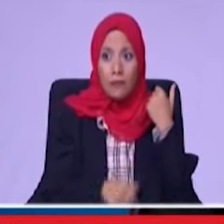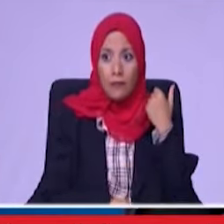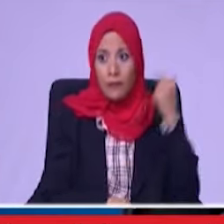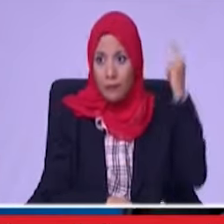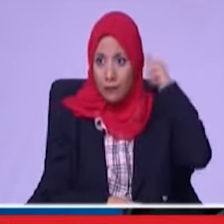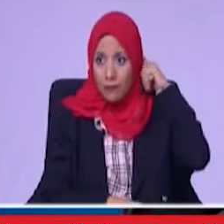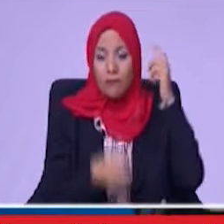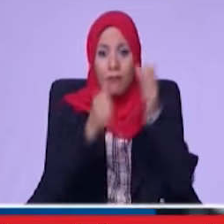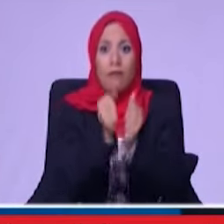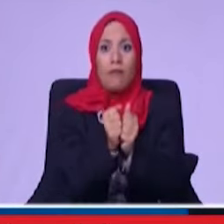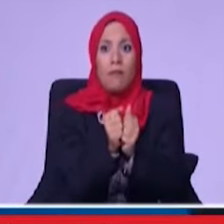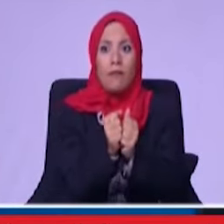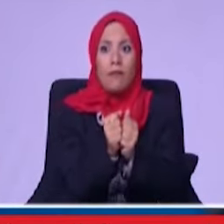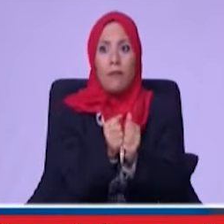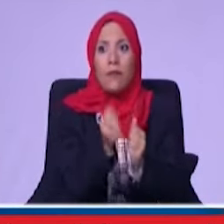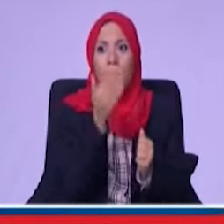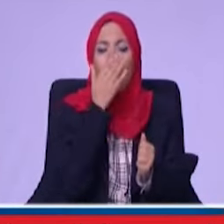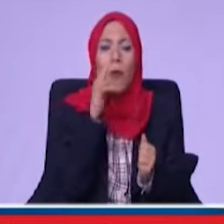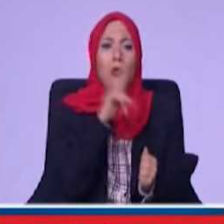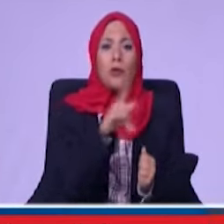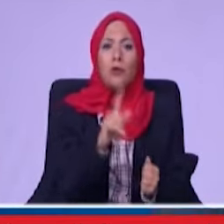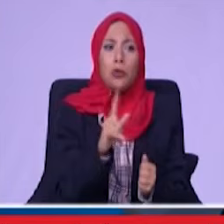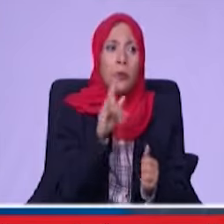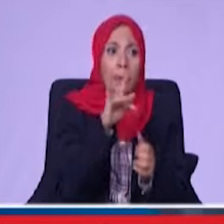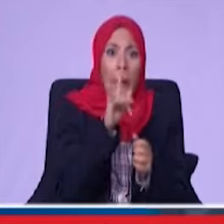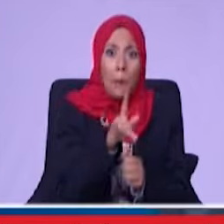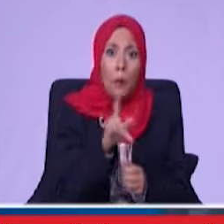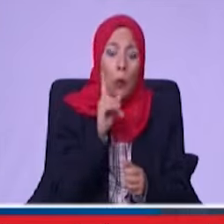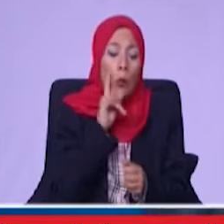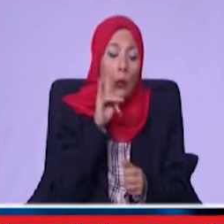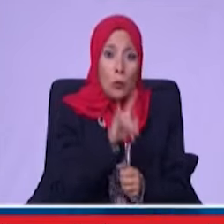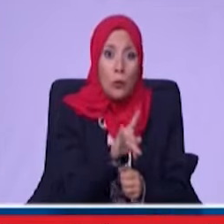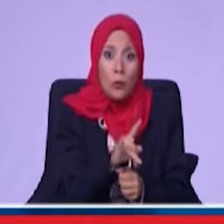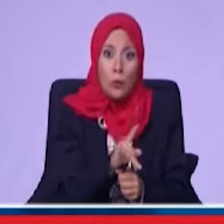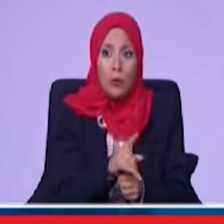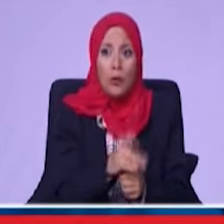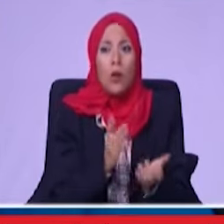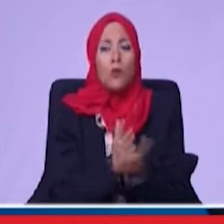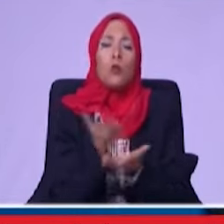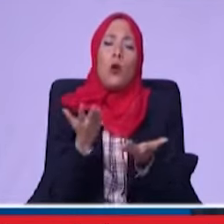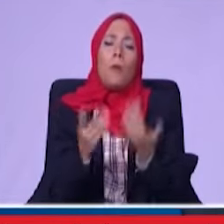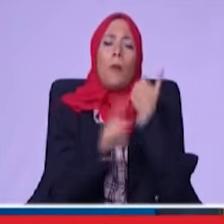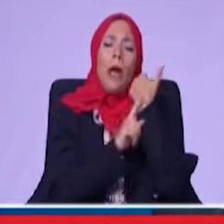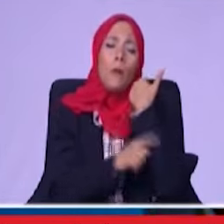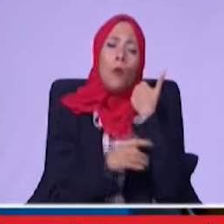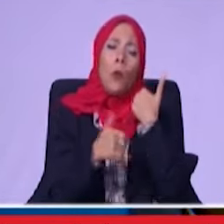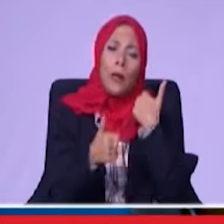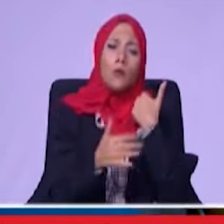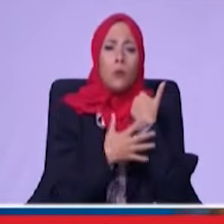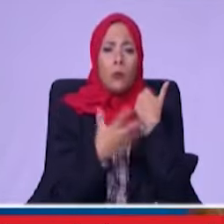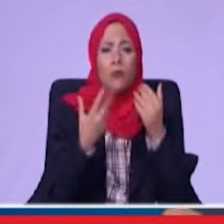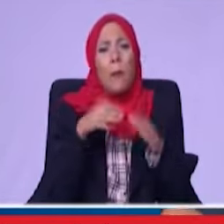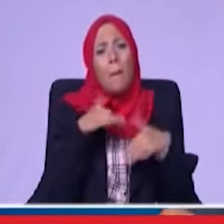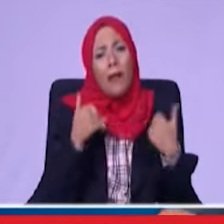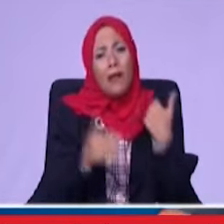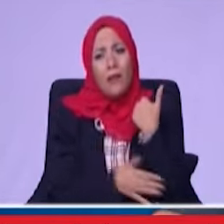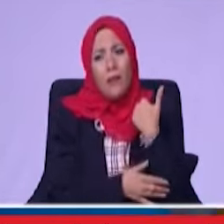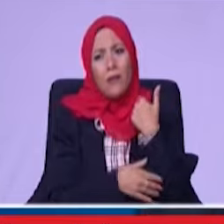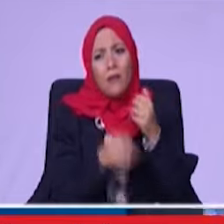به، الأب بيحبه لسه ما شافوش، والأم متعلقة به ترجو أن يتم الله. طب إذا سقط في ألم